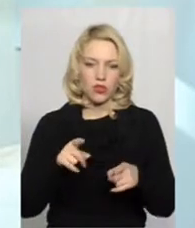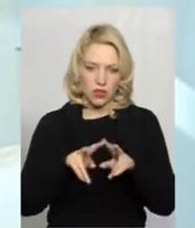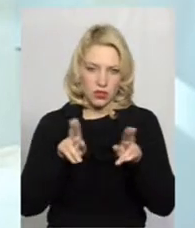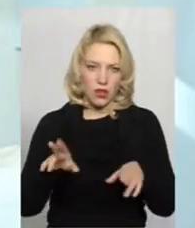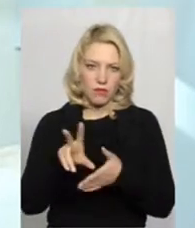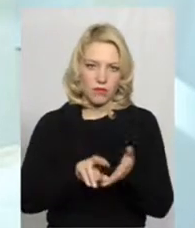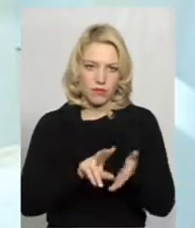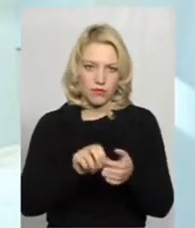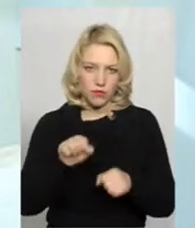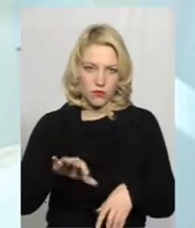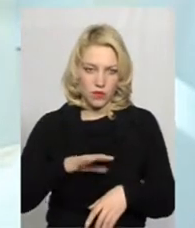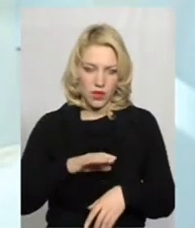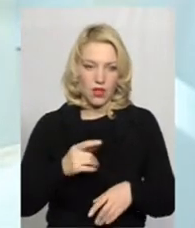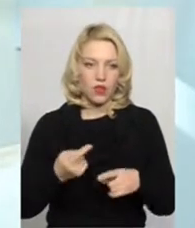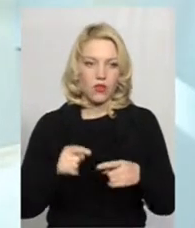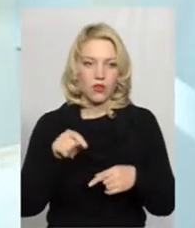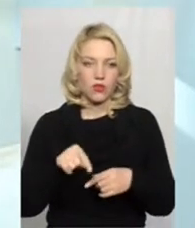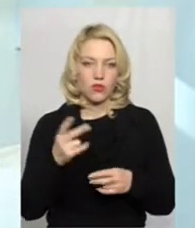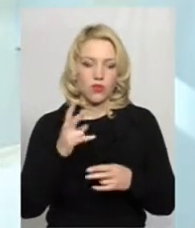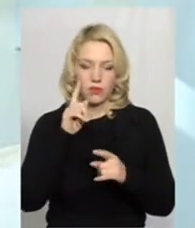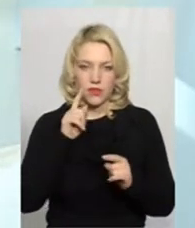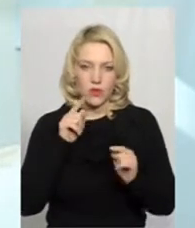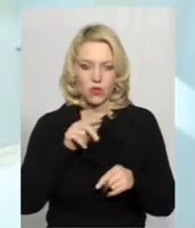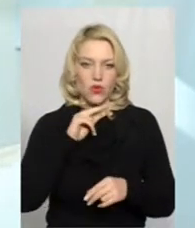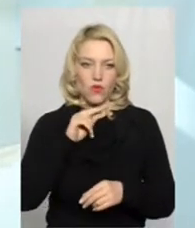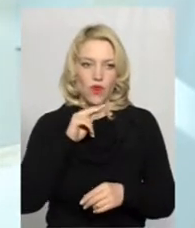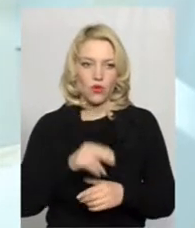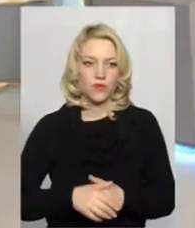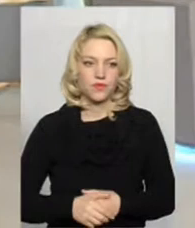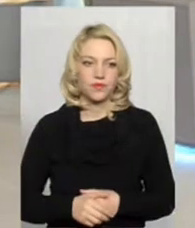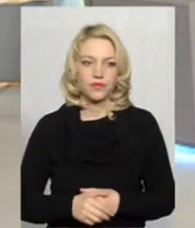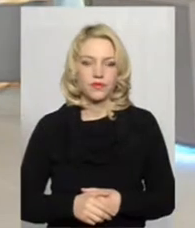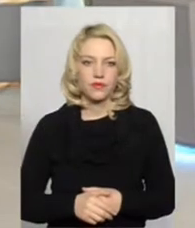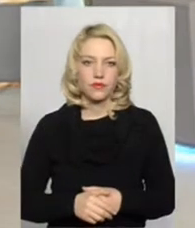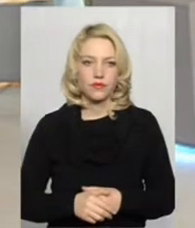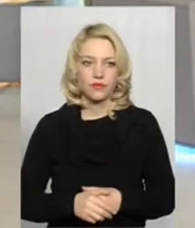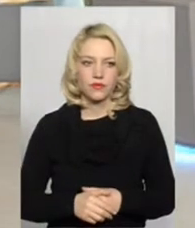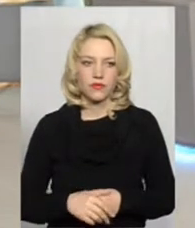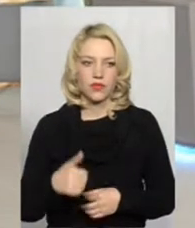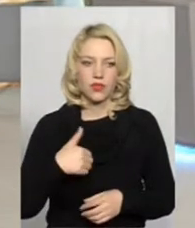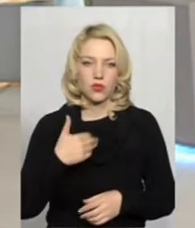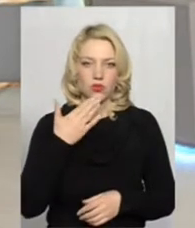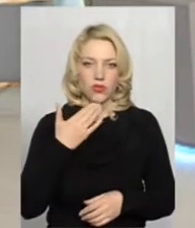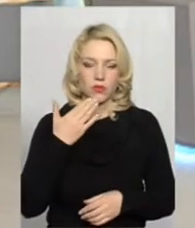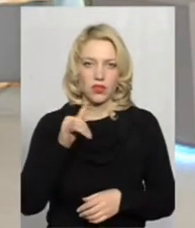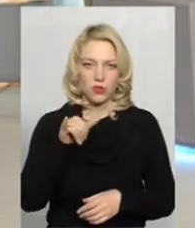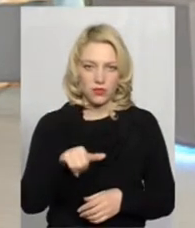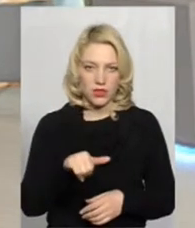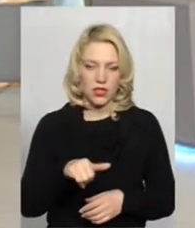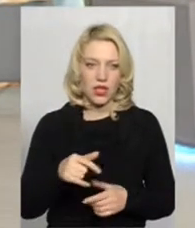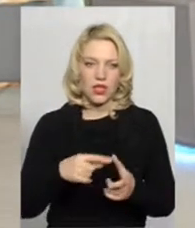того самого. Розумієте? Отут треба звернути увагу. Ага, і тоді, я хочу вас запитати, чи є